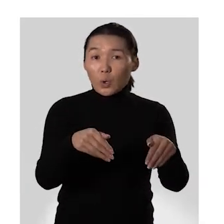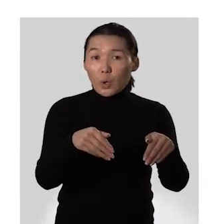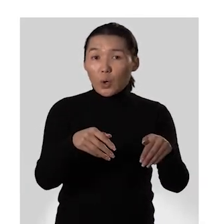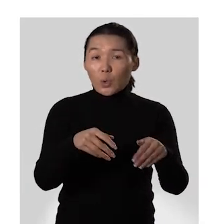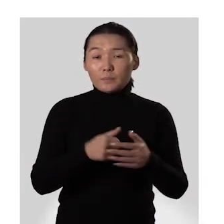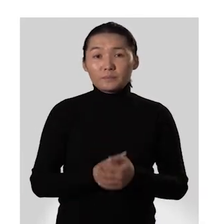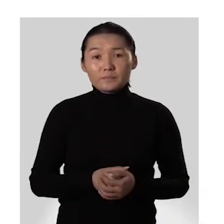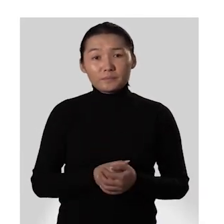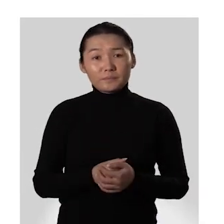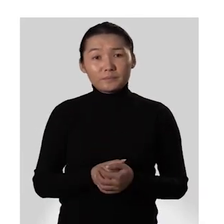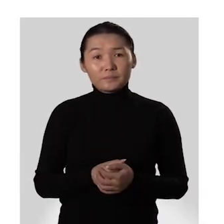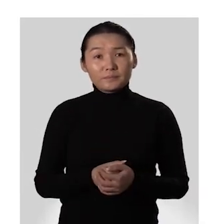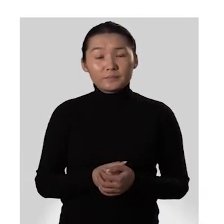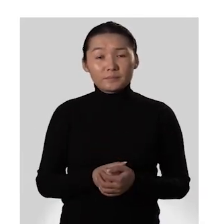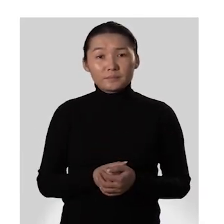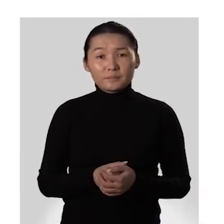белек.